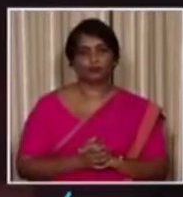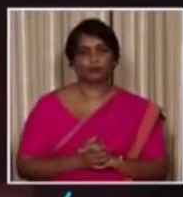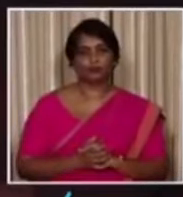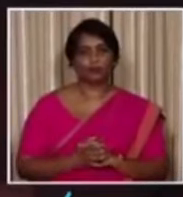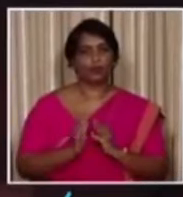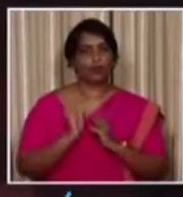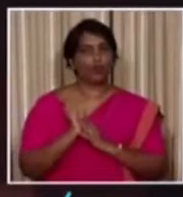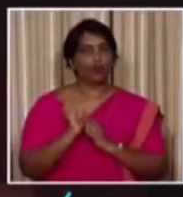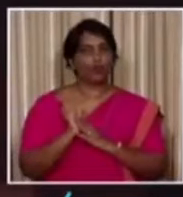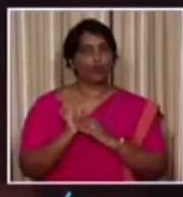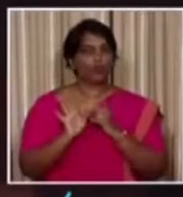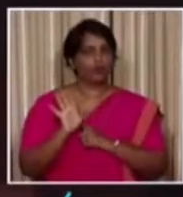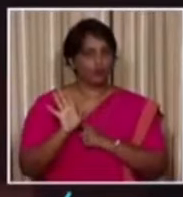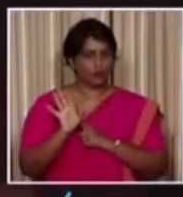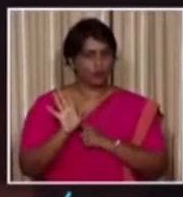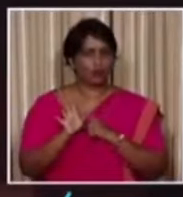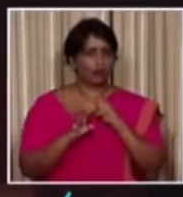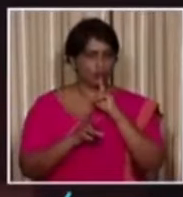මොහමඩ් යූනුස් කියන